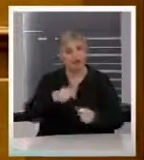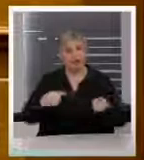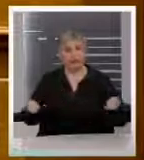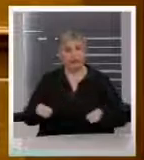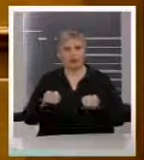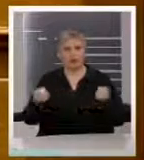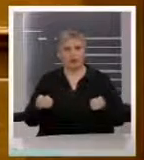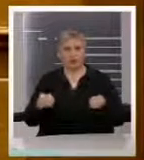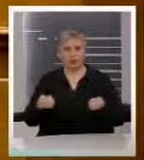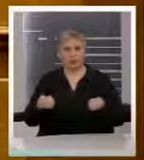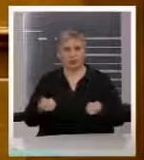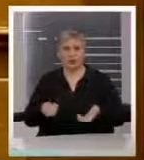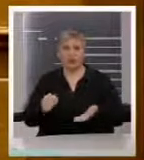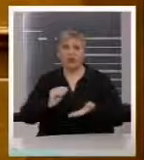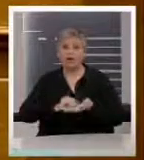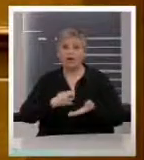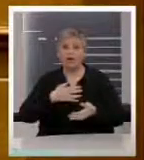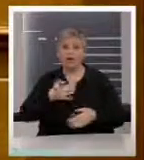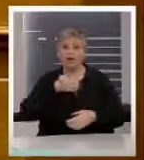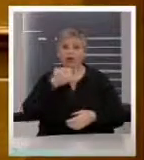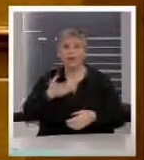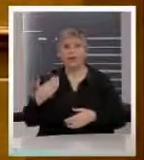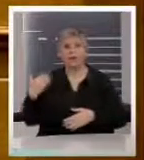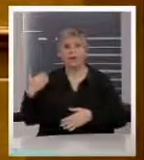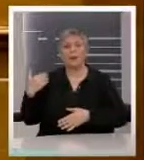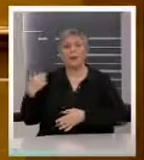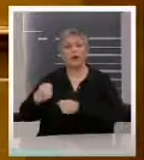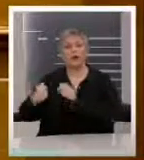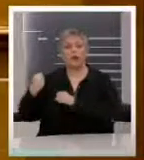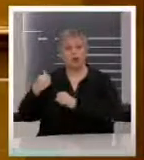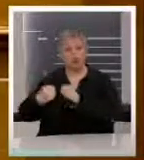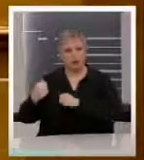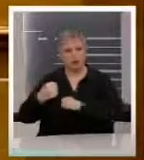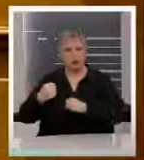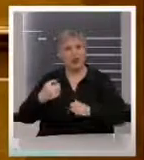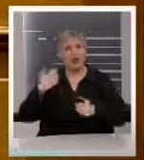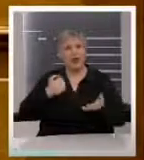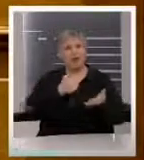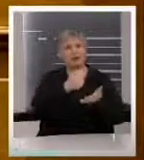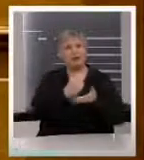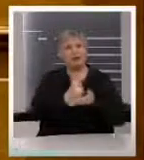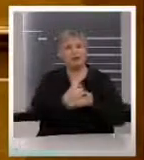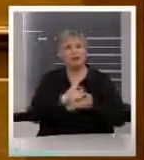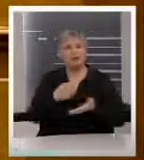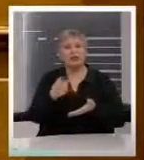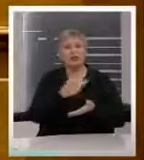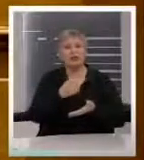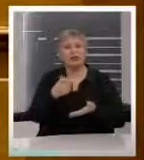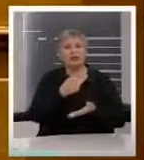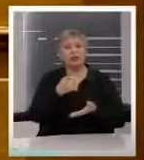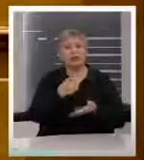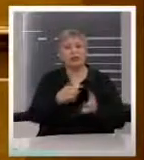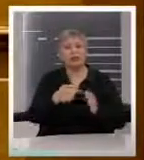Αξίζει να σημειωθεί πως τα προηγούμενα έτη η απορροφητικότητα των σχετικών πιστώσεων κυμαίνονταν σε επίπεδα της τάξης του 22% το